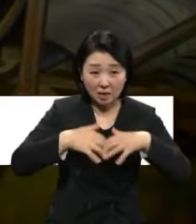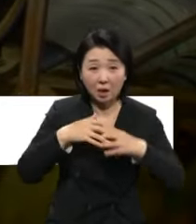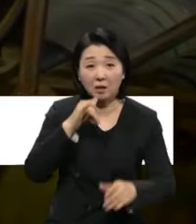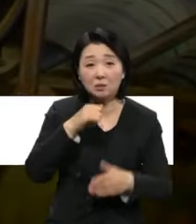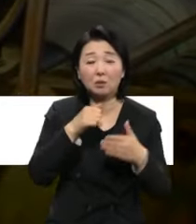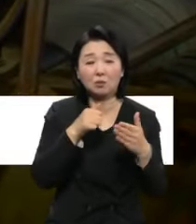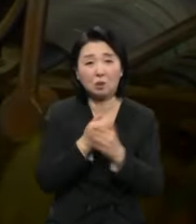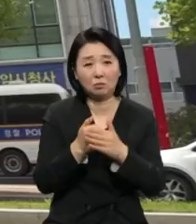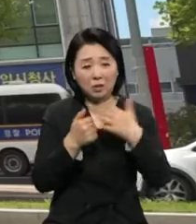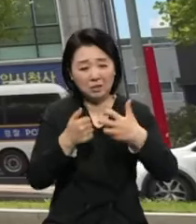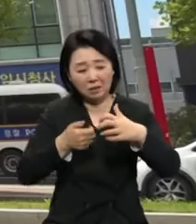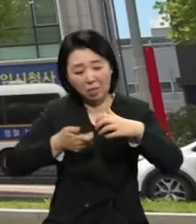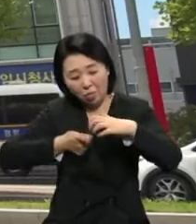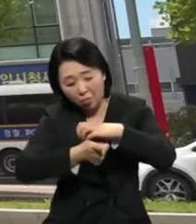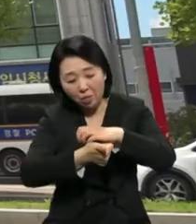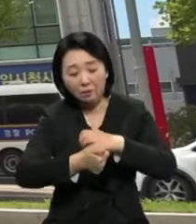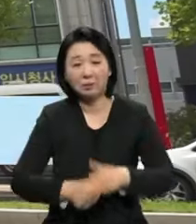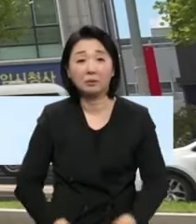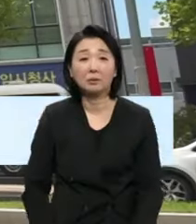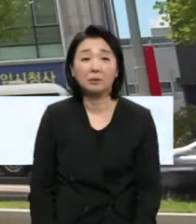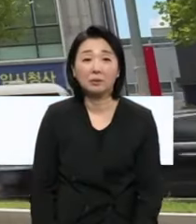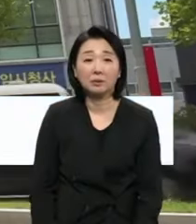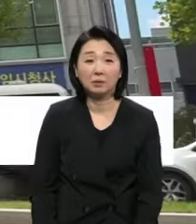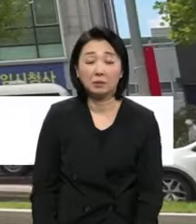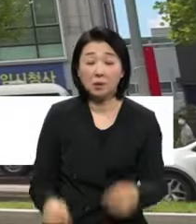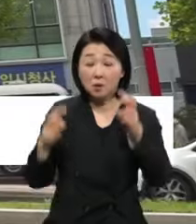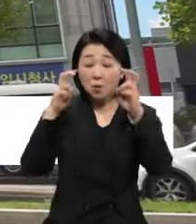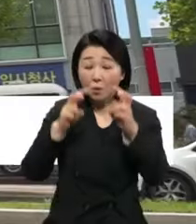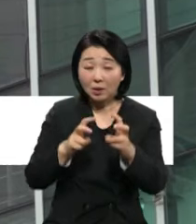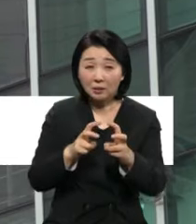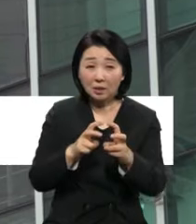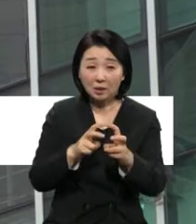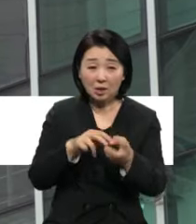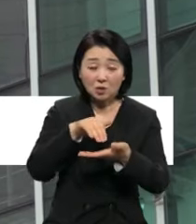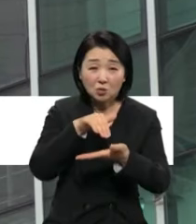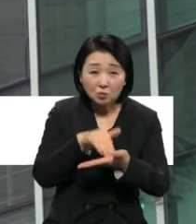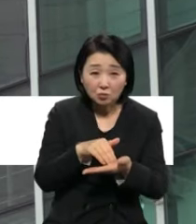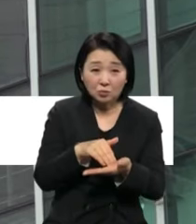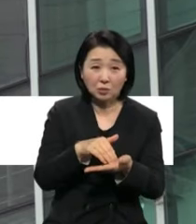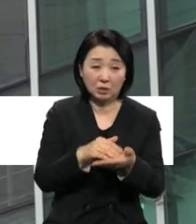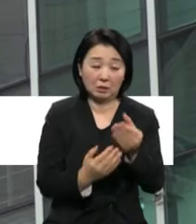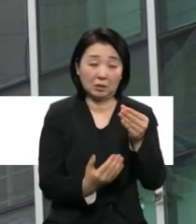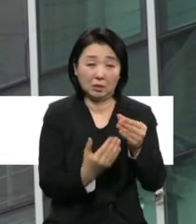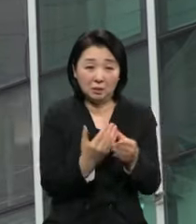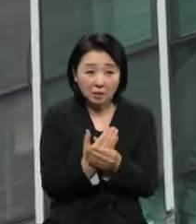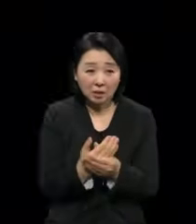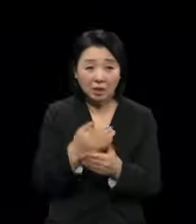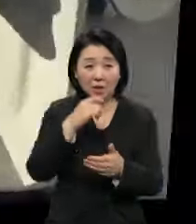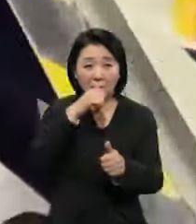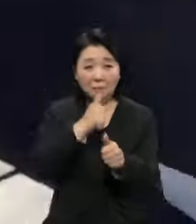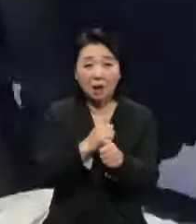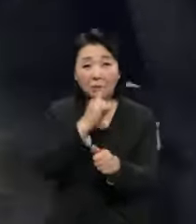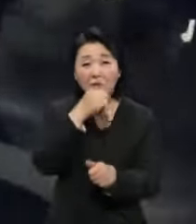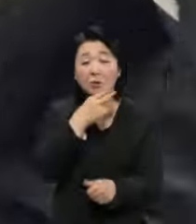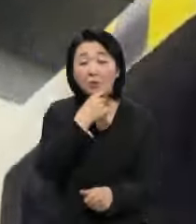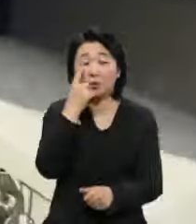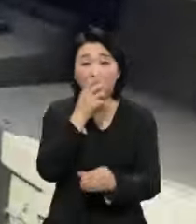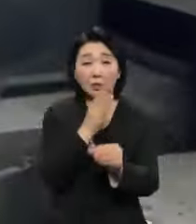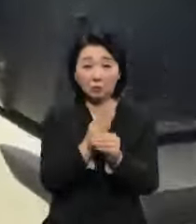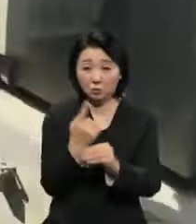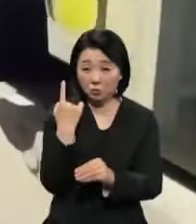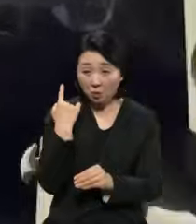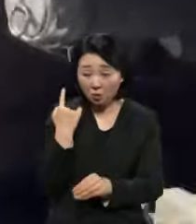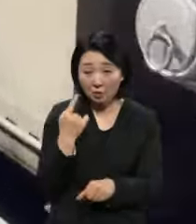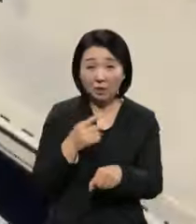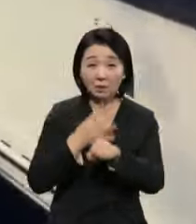작동하면서 사고를 당했습니다. 경찰은 업체 측에 중대재해처벌법 위반 혐의를 적용할 수 있는지 조사 중입니다. 어제 오후 4시